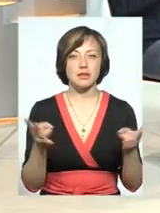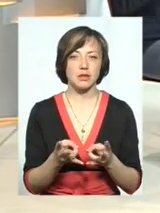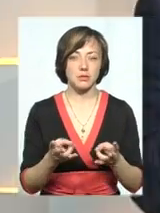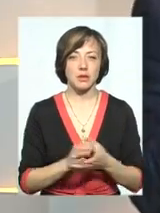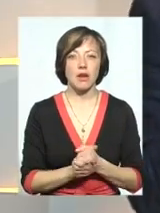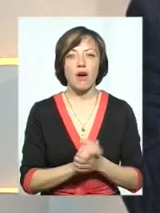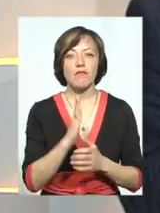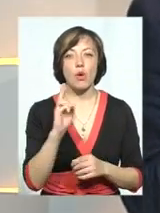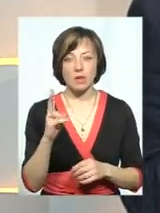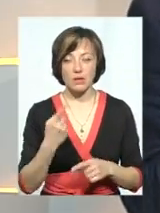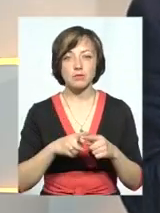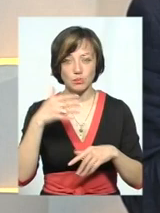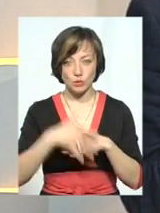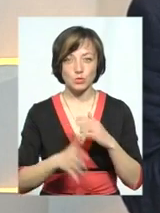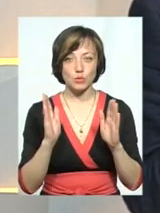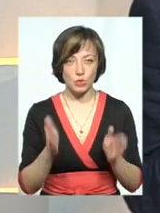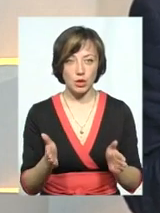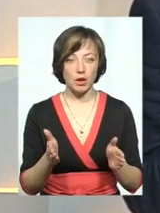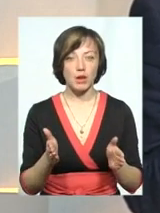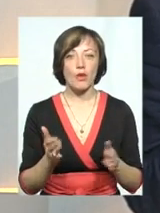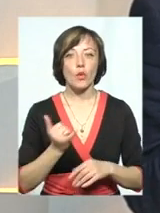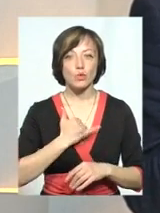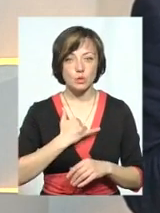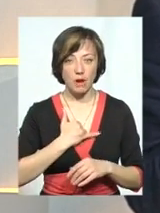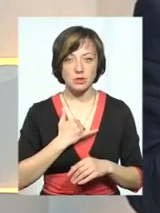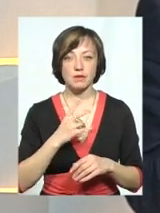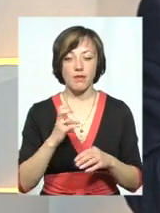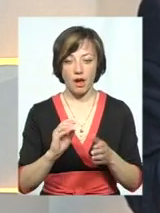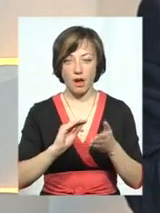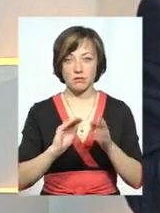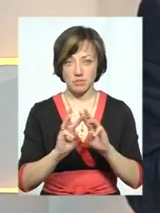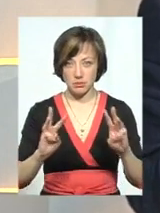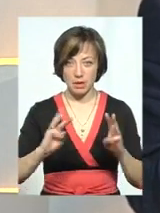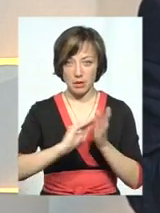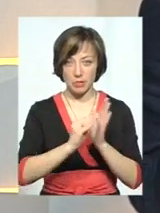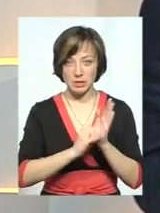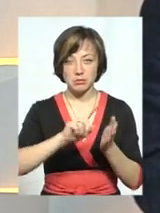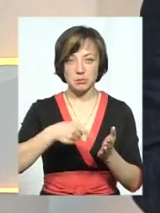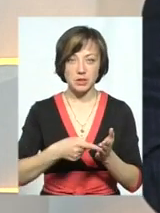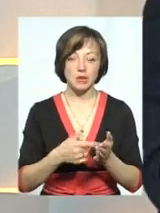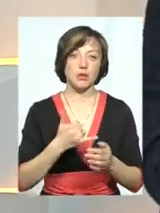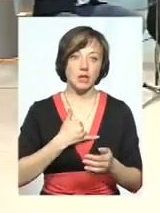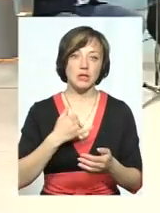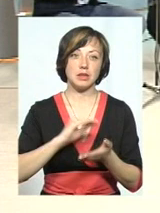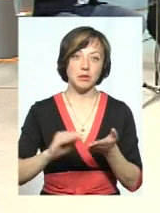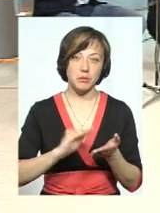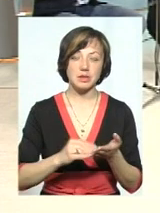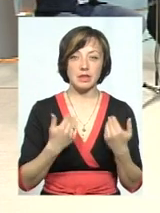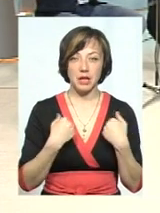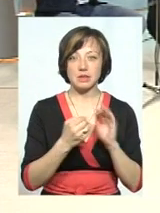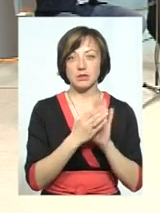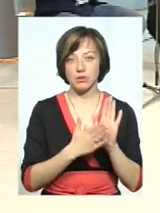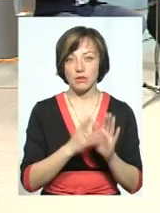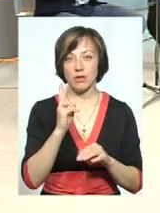Угу. ВКонтакті буде це розуміти, я думаю, тому що, в принципі, в нас же на сторінці написано, з якого ми міста, правильно? У нас написано, що я там такий-то